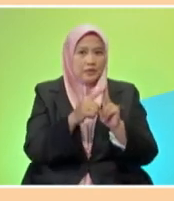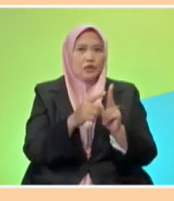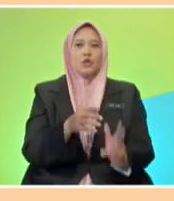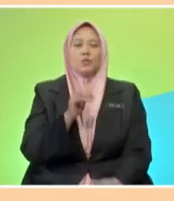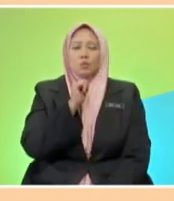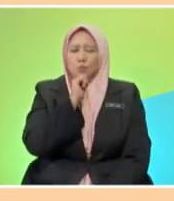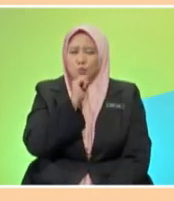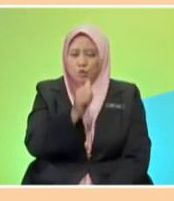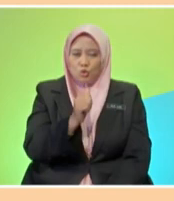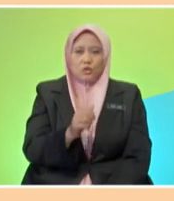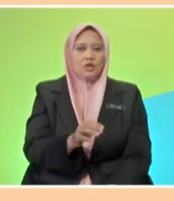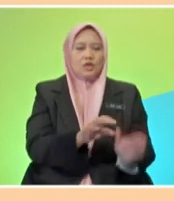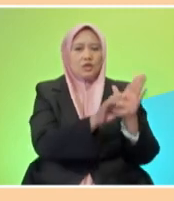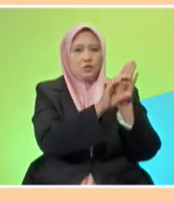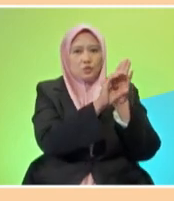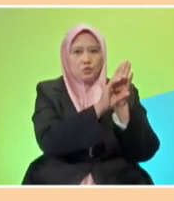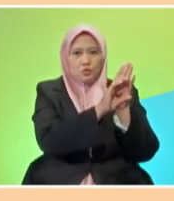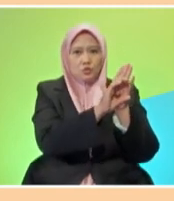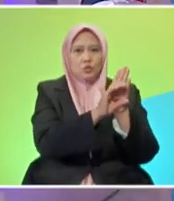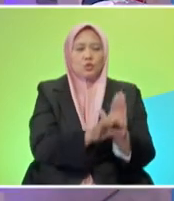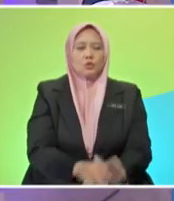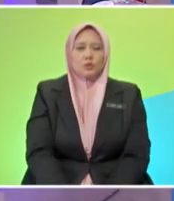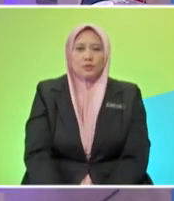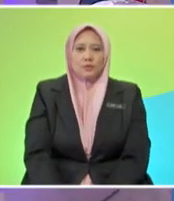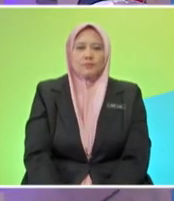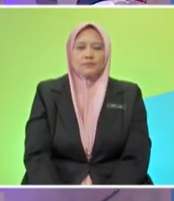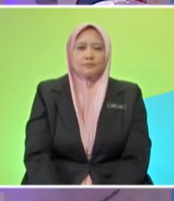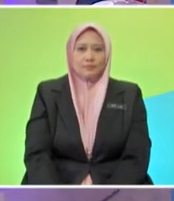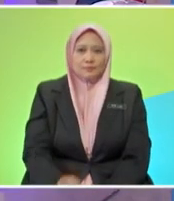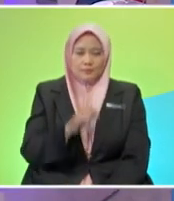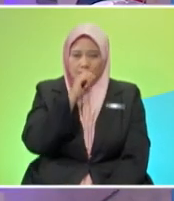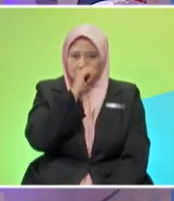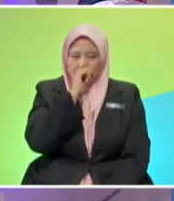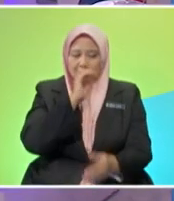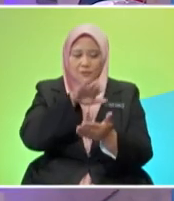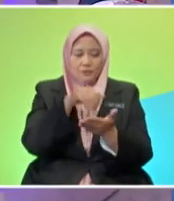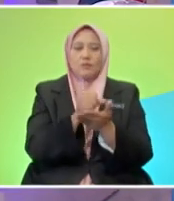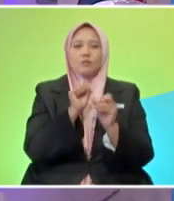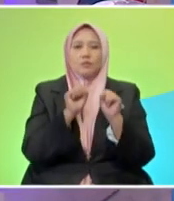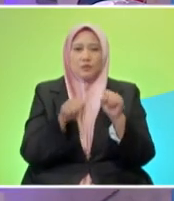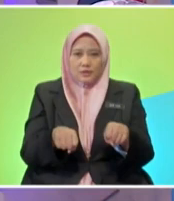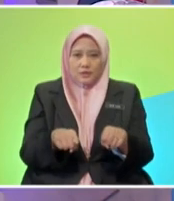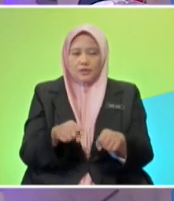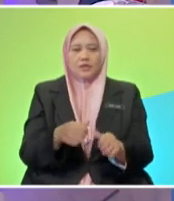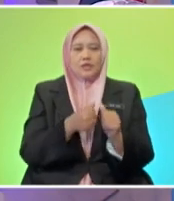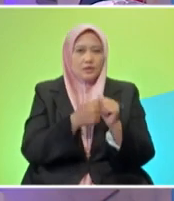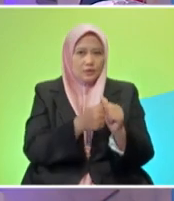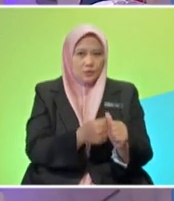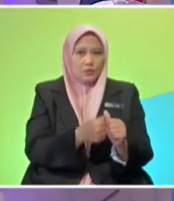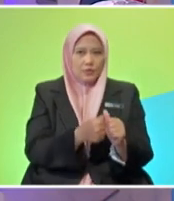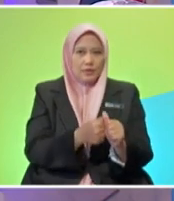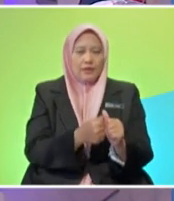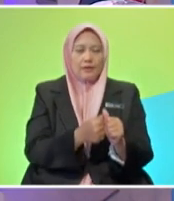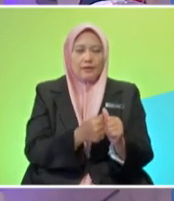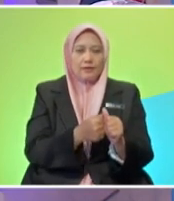tip ini sahaja untuk mencari idea utama daripada perenggan yang telah kita baca atau petikan piramid makanan